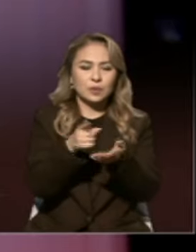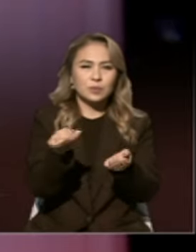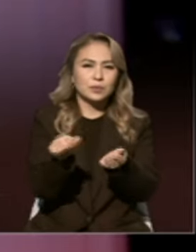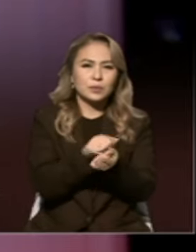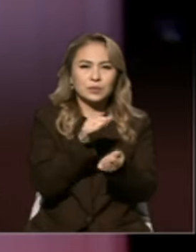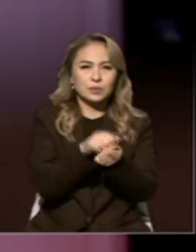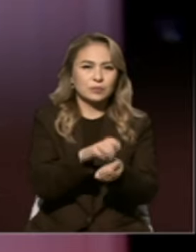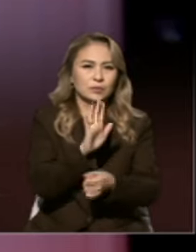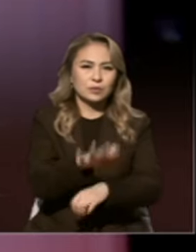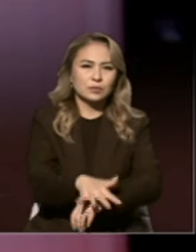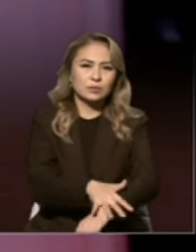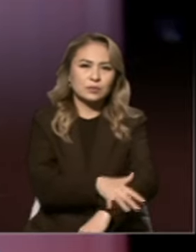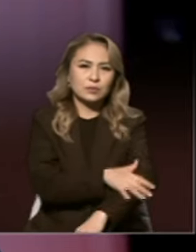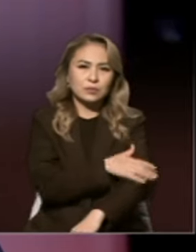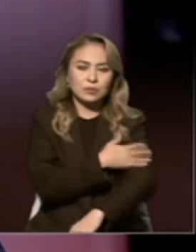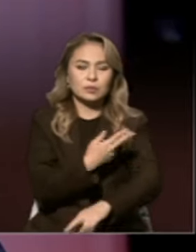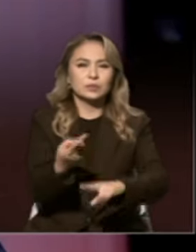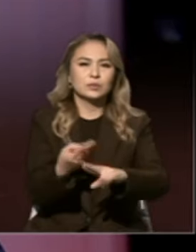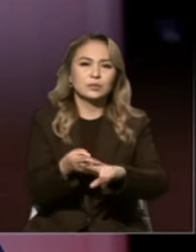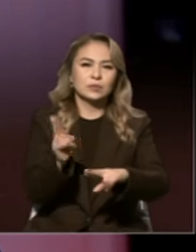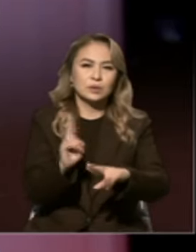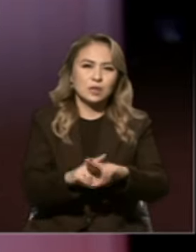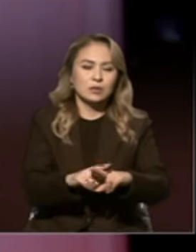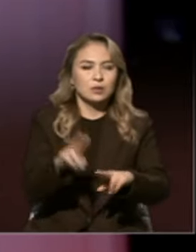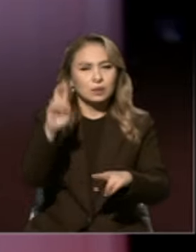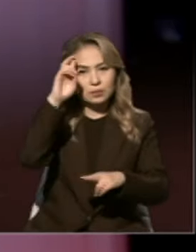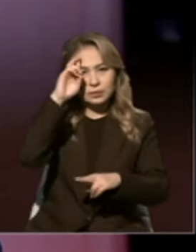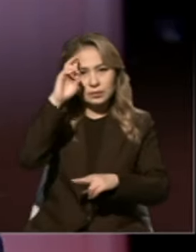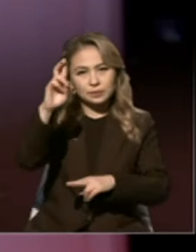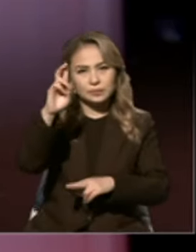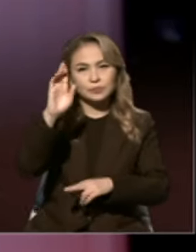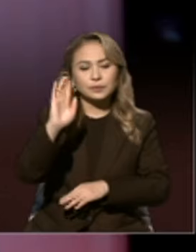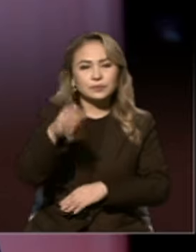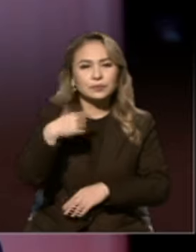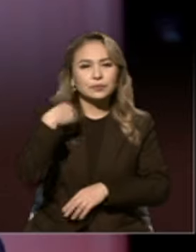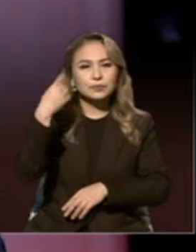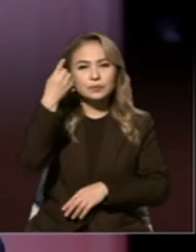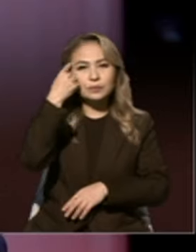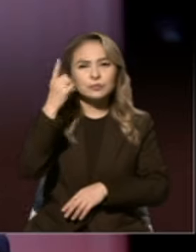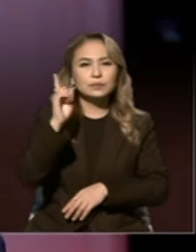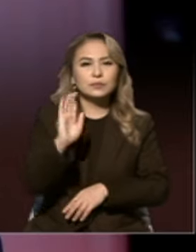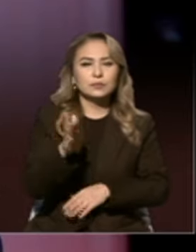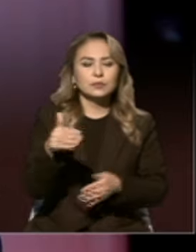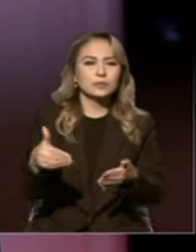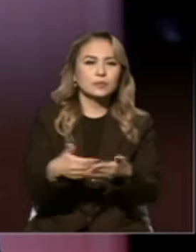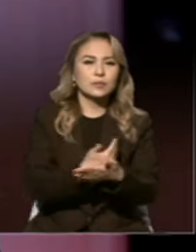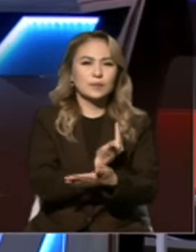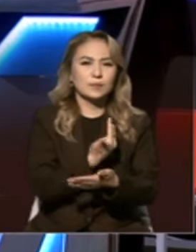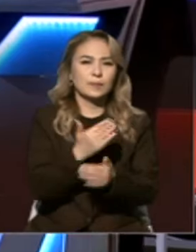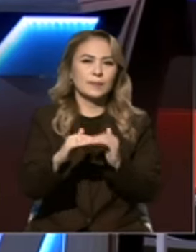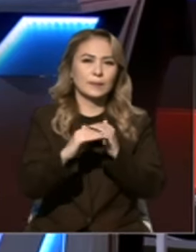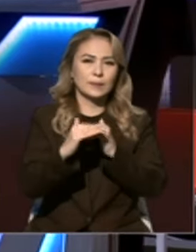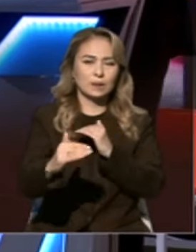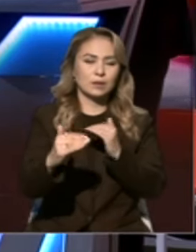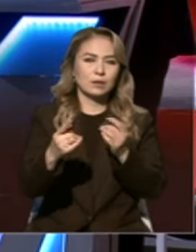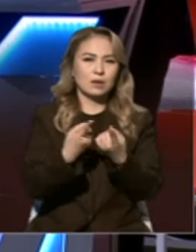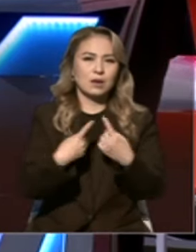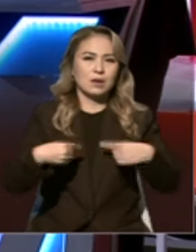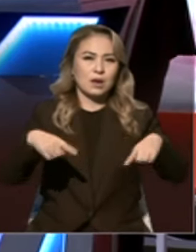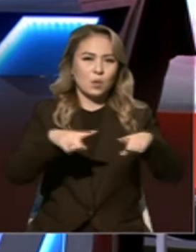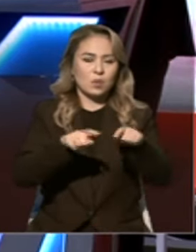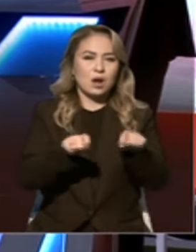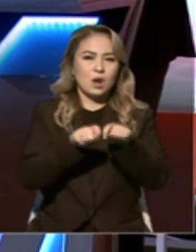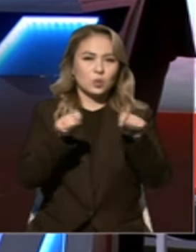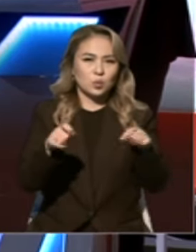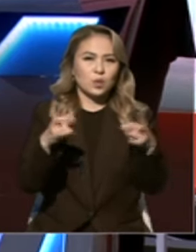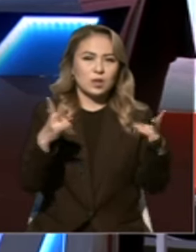ұзақ процесс. Сондықтан да үкімет тарапынан мен ойлаймын, бұл жаңа елді мекендер ашу керек. Және